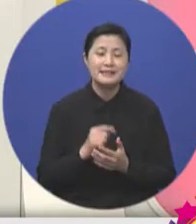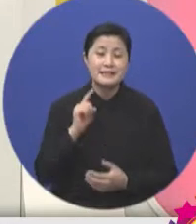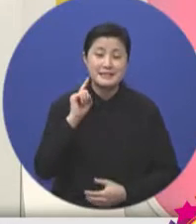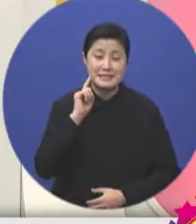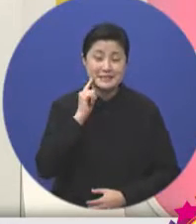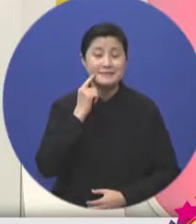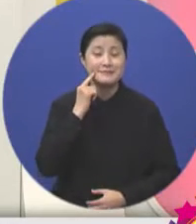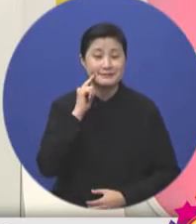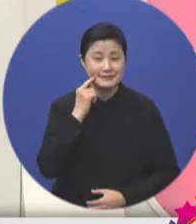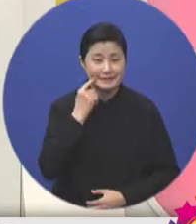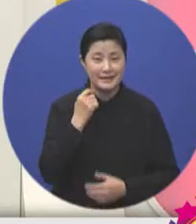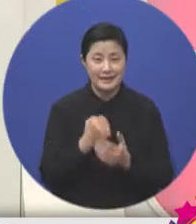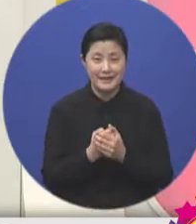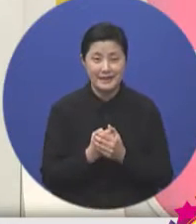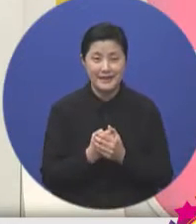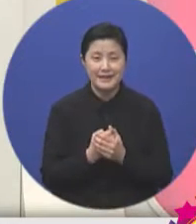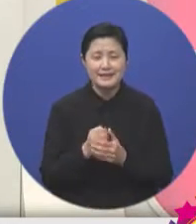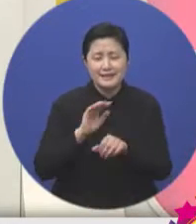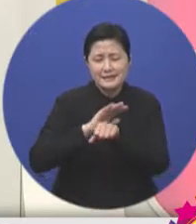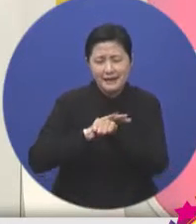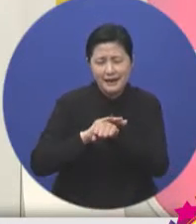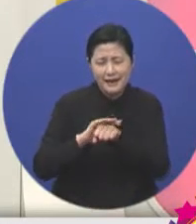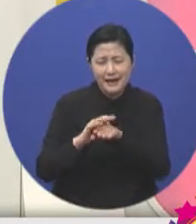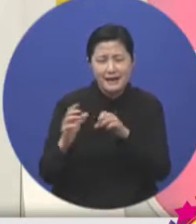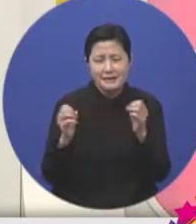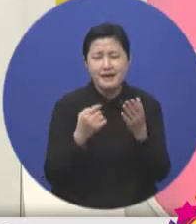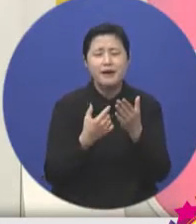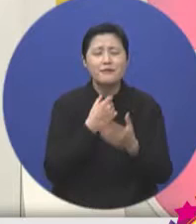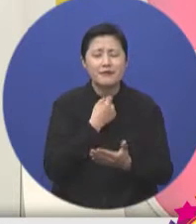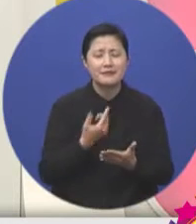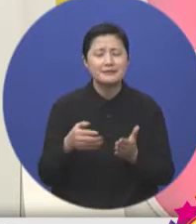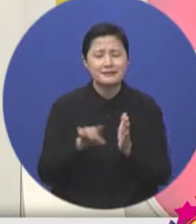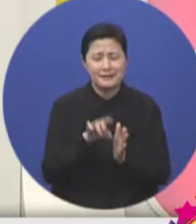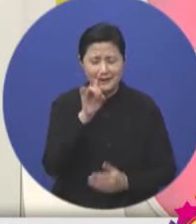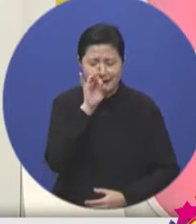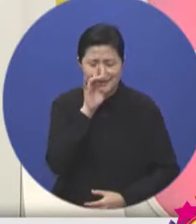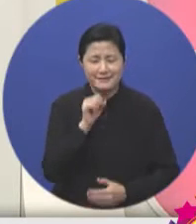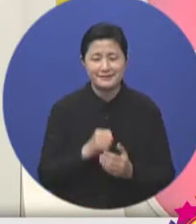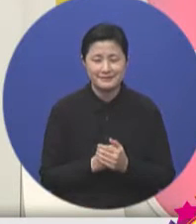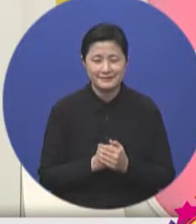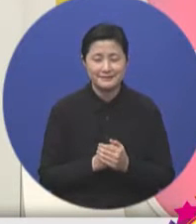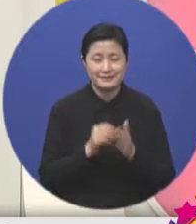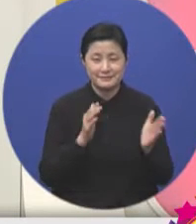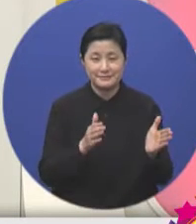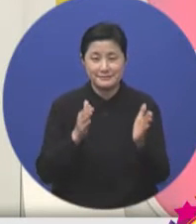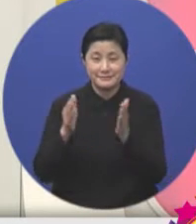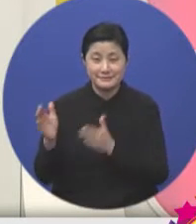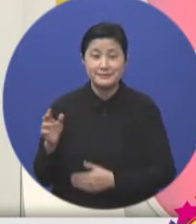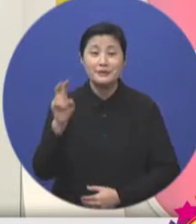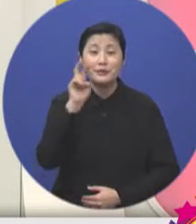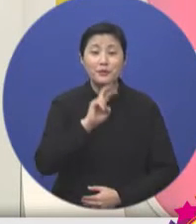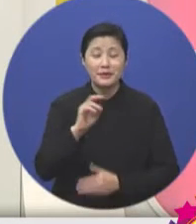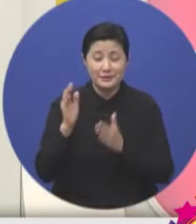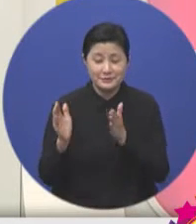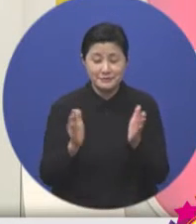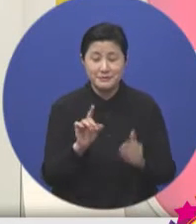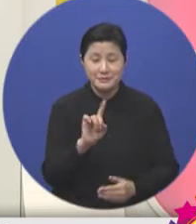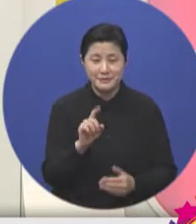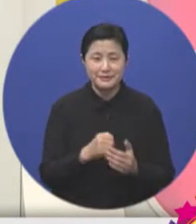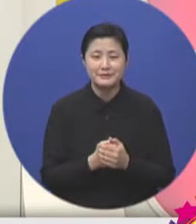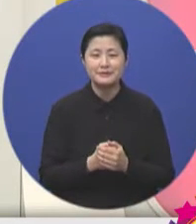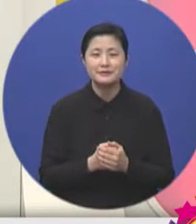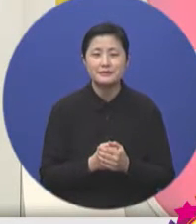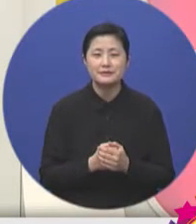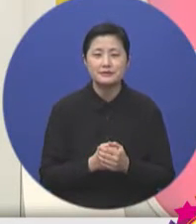이쁘게 한번 이렇게 싸매 볼랬더니 잘 안 됐네요. 아버님, 오늘은 어떤 네. 노래 준비하셨습니까? 남상규 씨